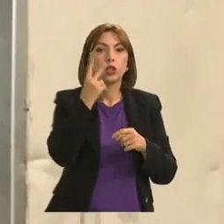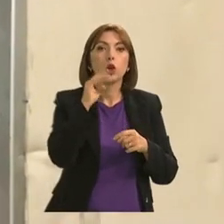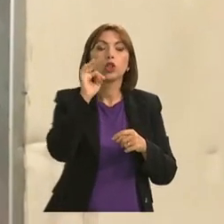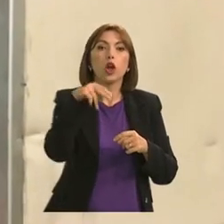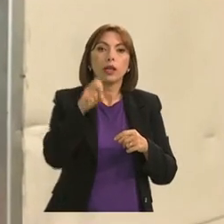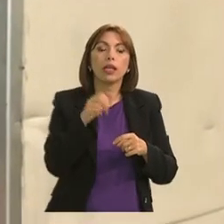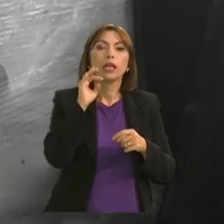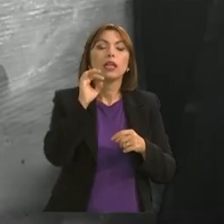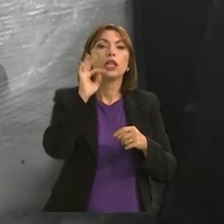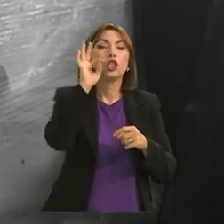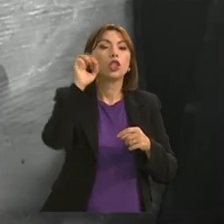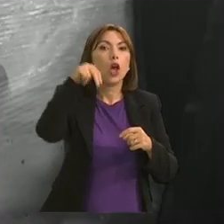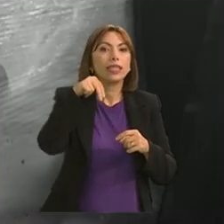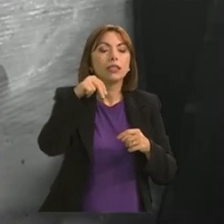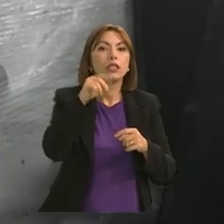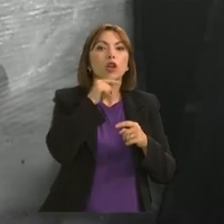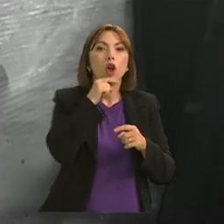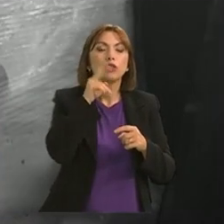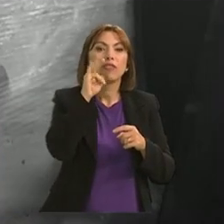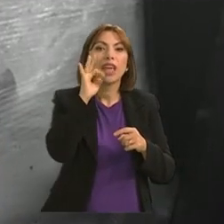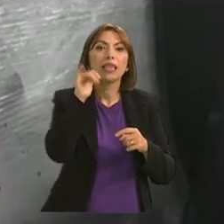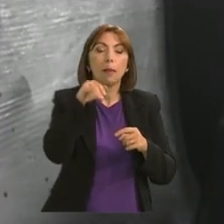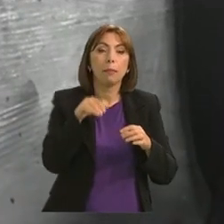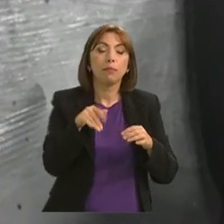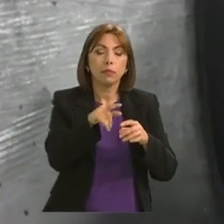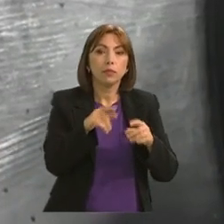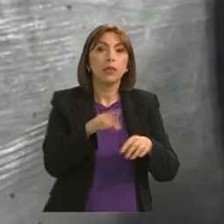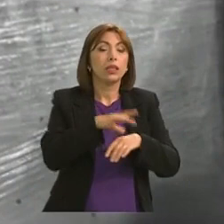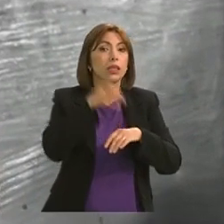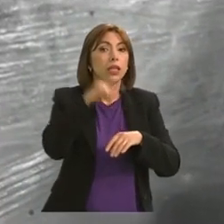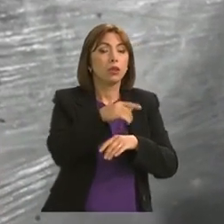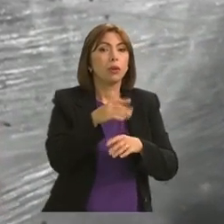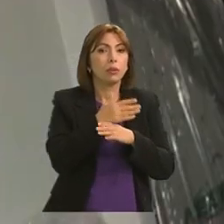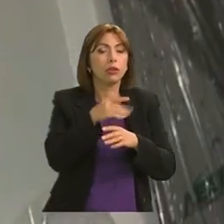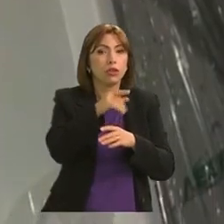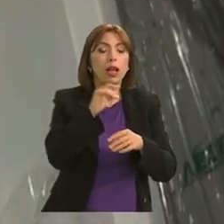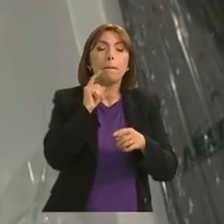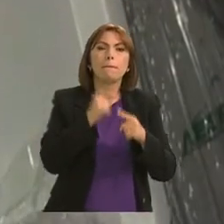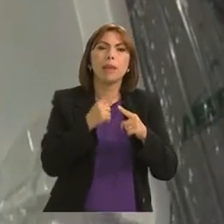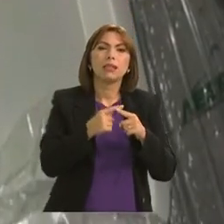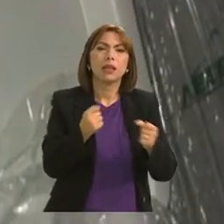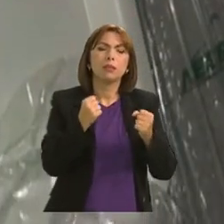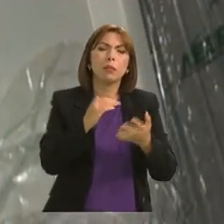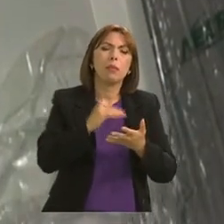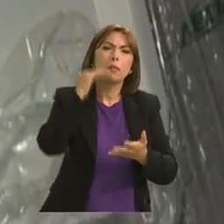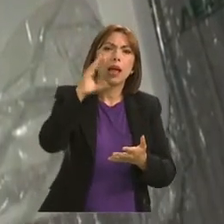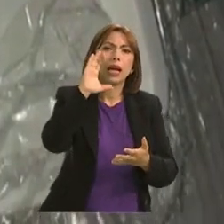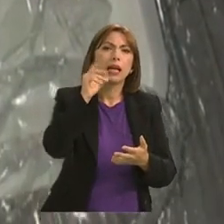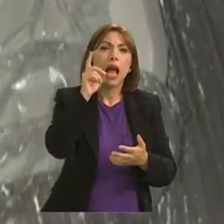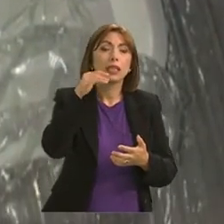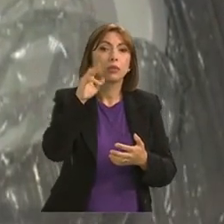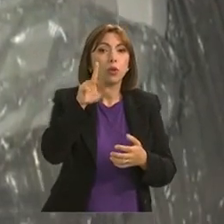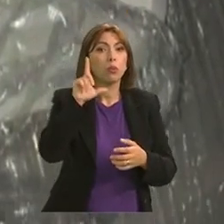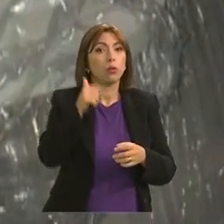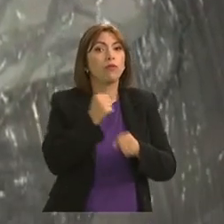din Vietnam, au fost descoperite valori foarte mari de cadmiu, un metal extrem de periculos care, dacă este ingerat în cantități mai mari, poate produce